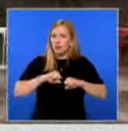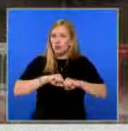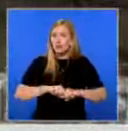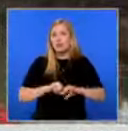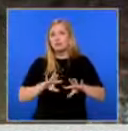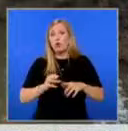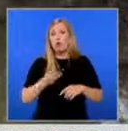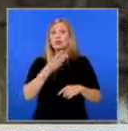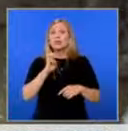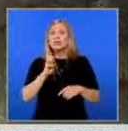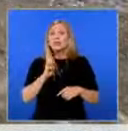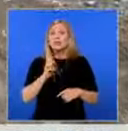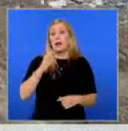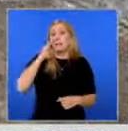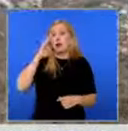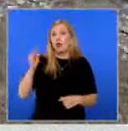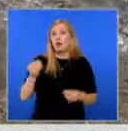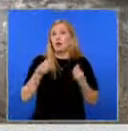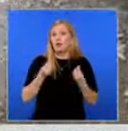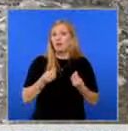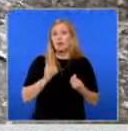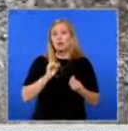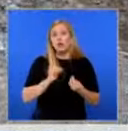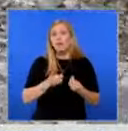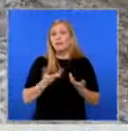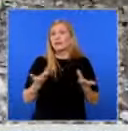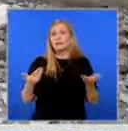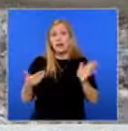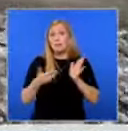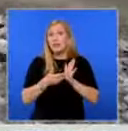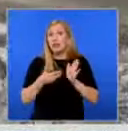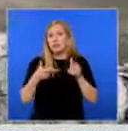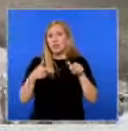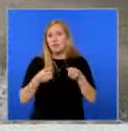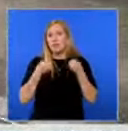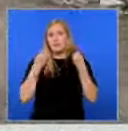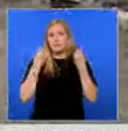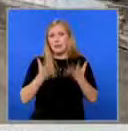лева експертите трябва да кажат и каква е причината за